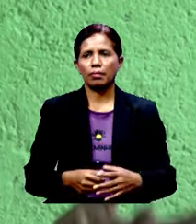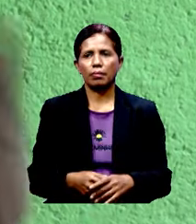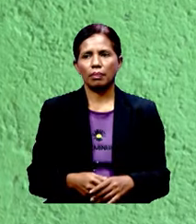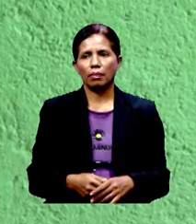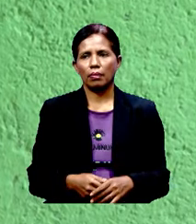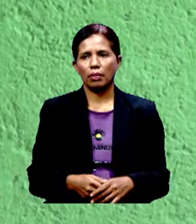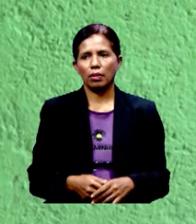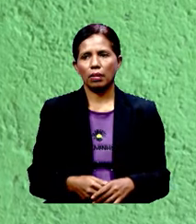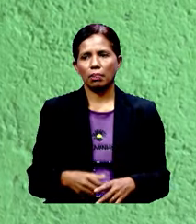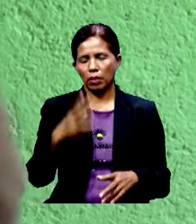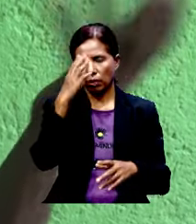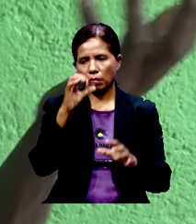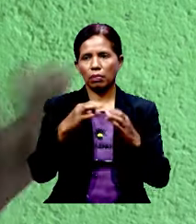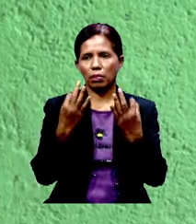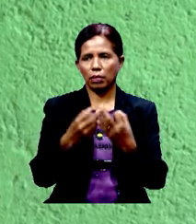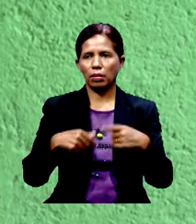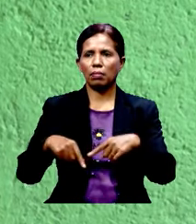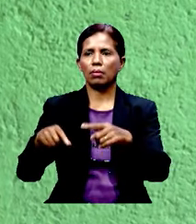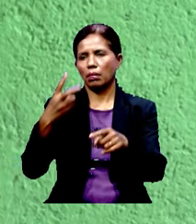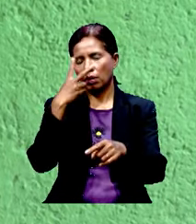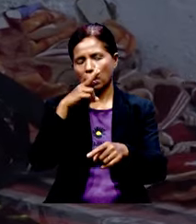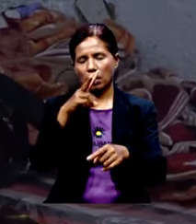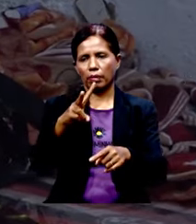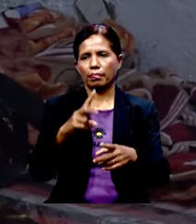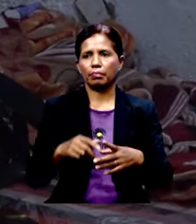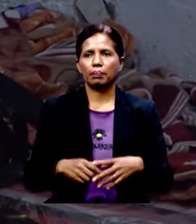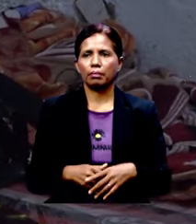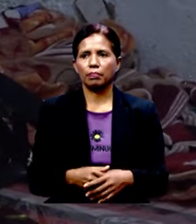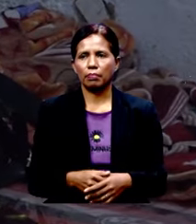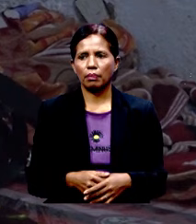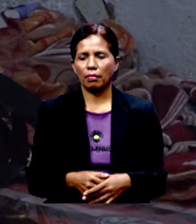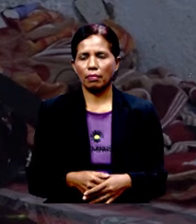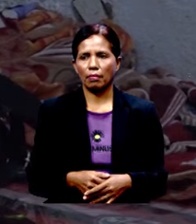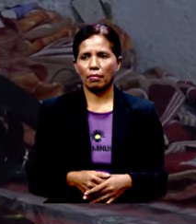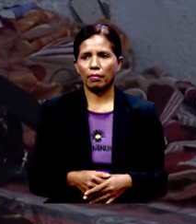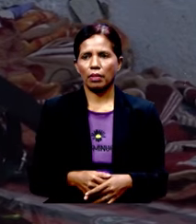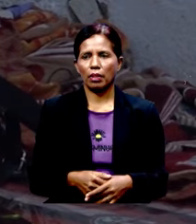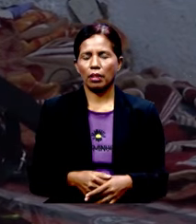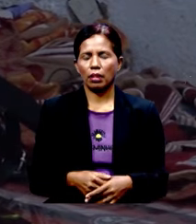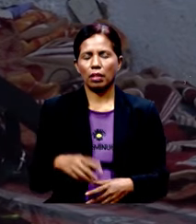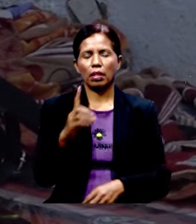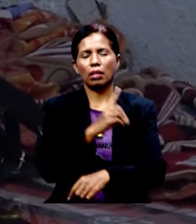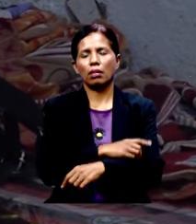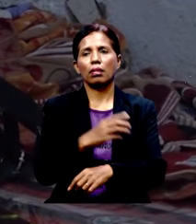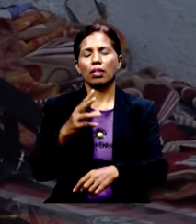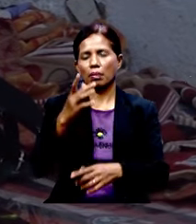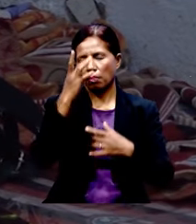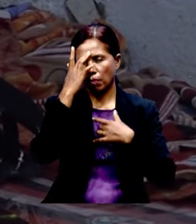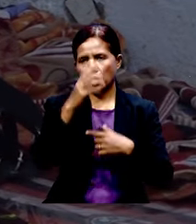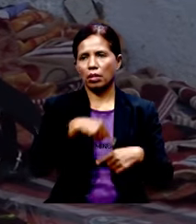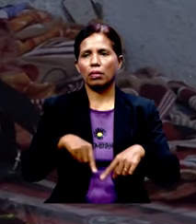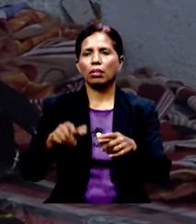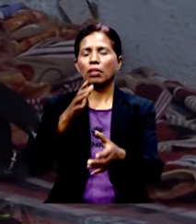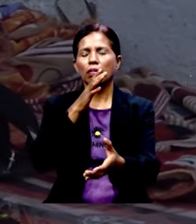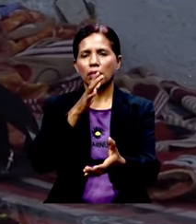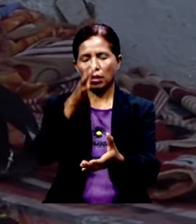teng mai towa familia siram ko di babel wa kontrol ia lorun hira kliuba paciente Maria do Hotel haruka una nia